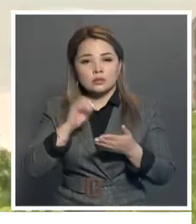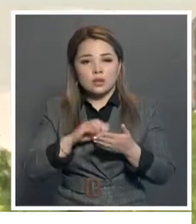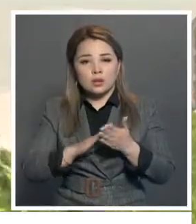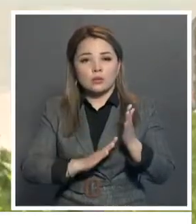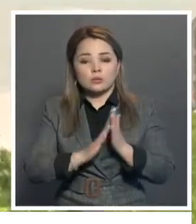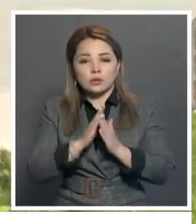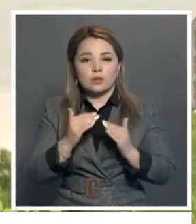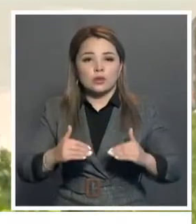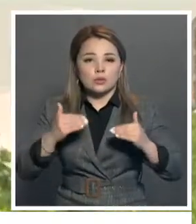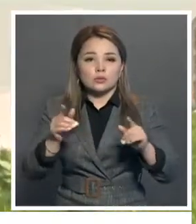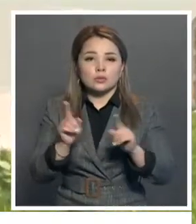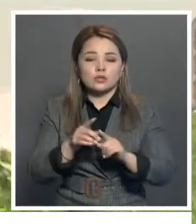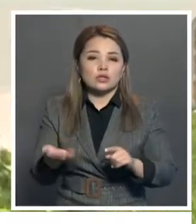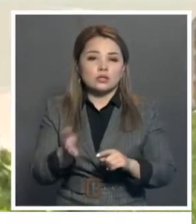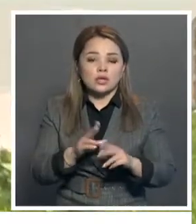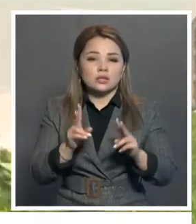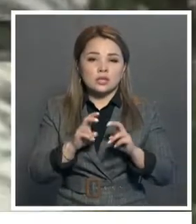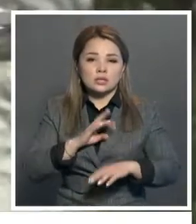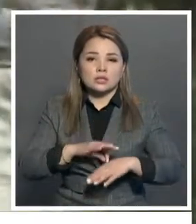туралы шешім жан-жақты зерделенген.